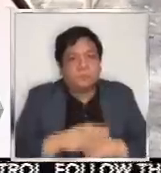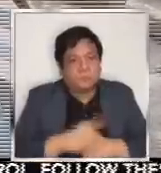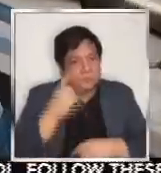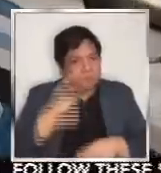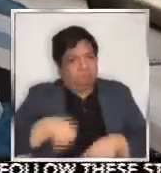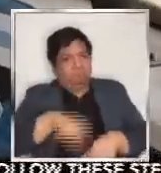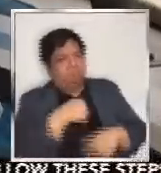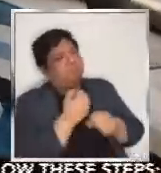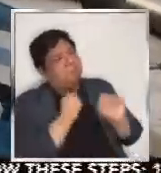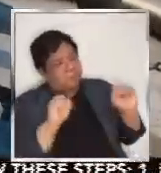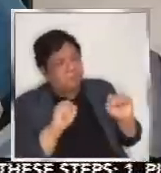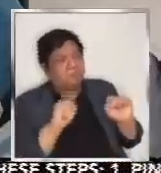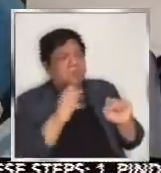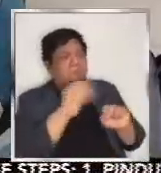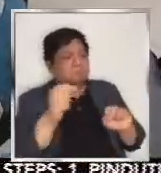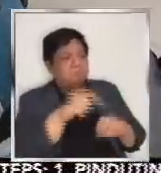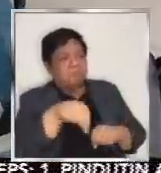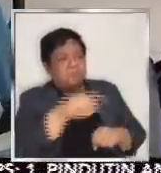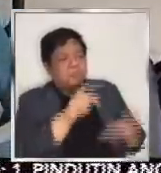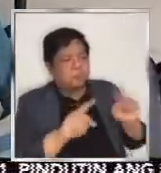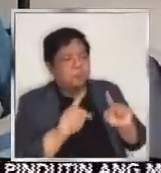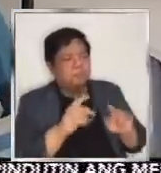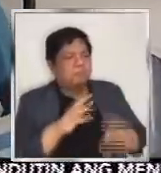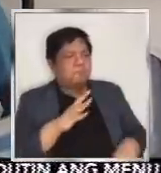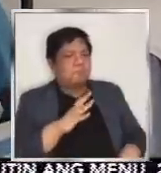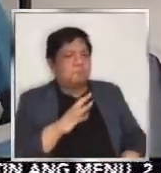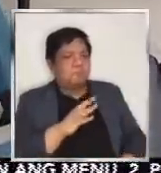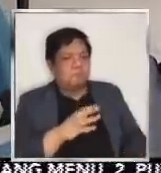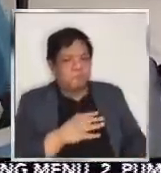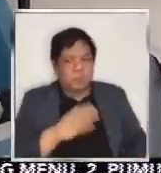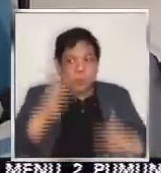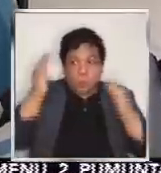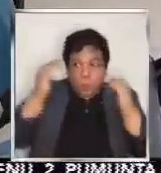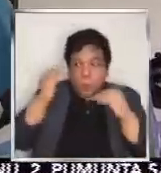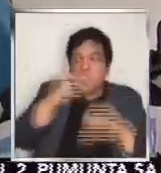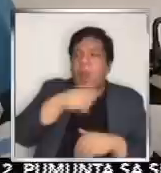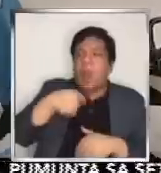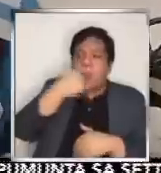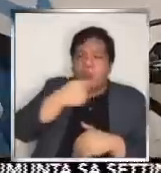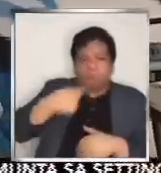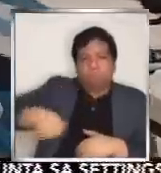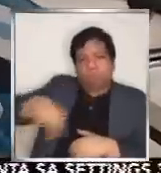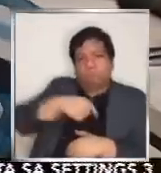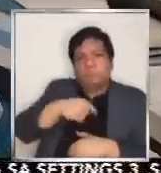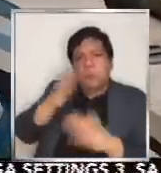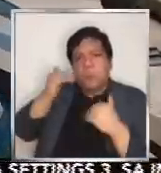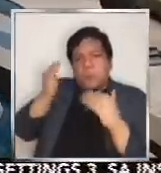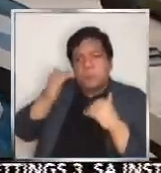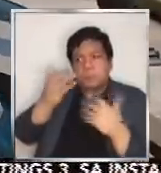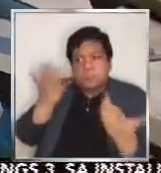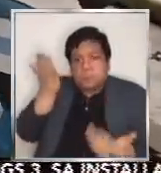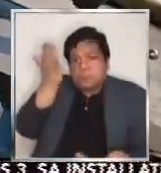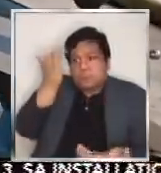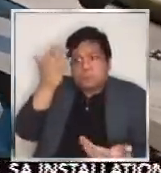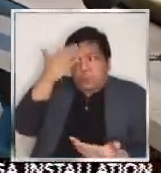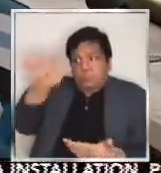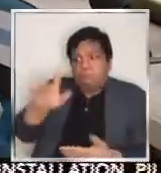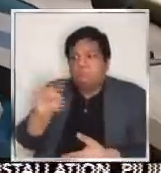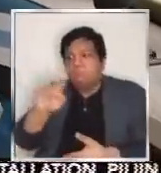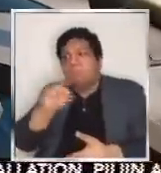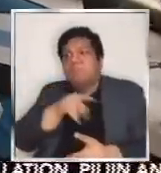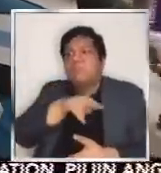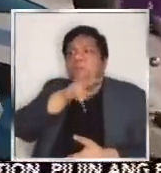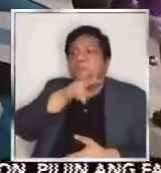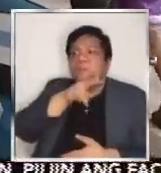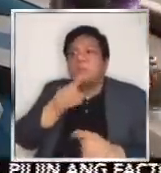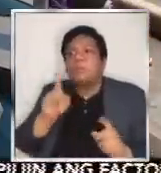pasahero. Pabor ako po. Sana po ma-swab testing din kami kasi hindi po namin alam yung virus na mano namin sa